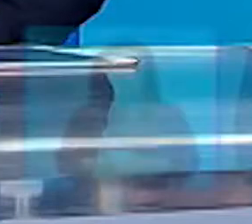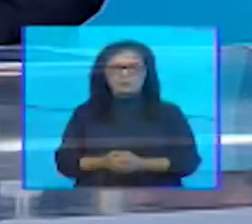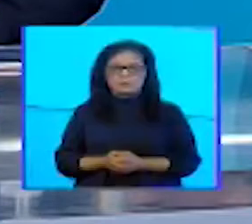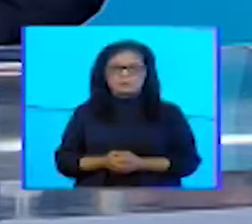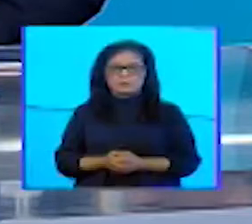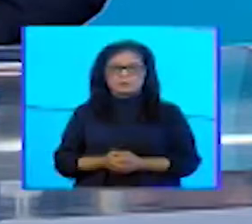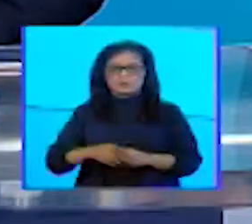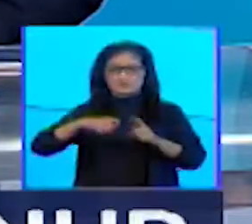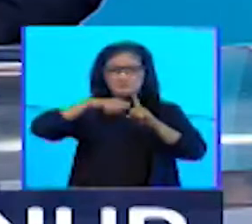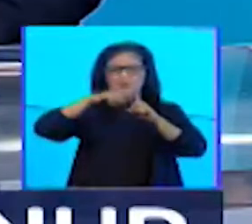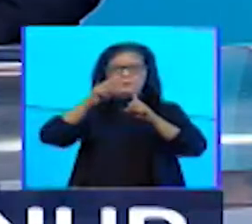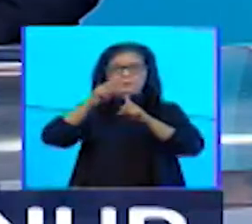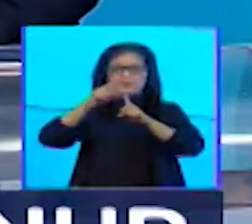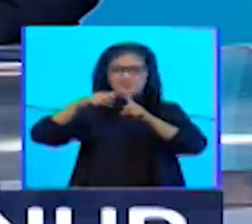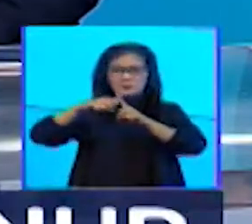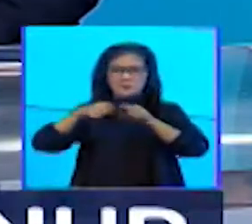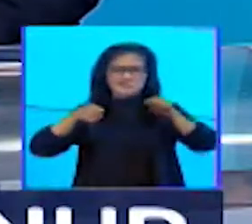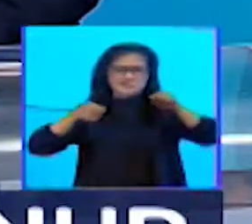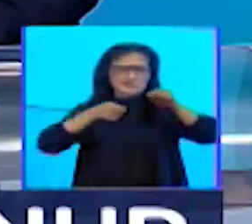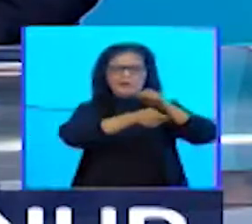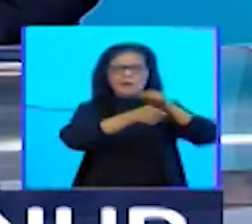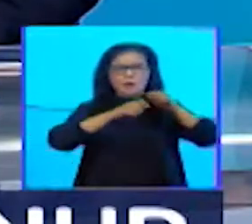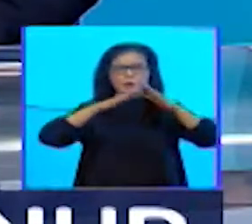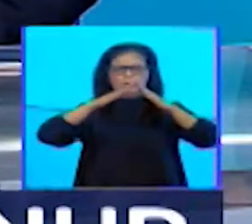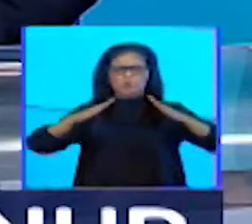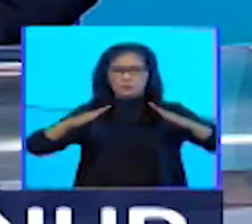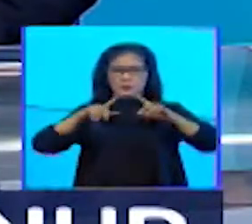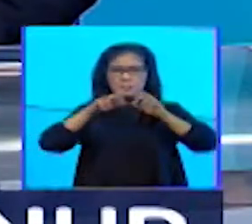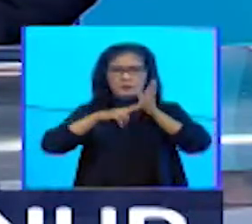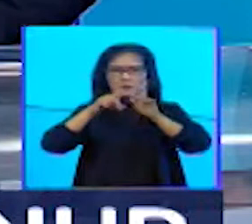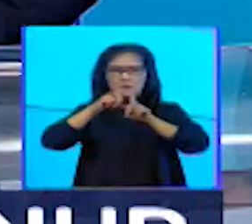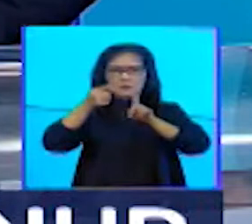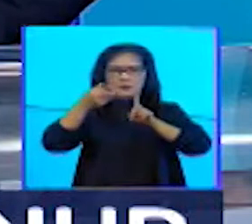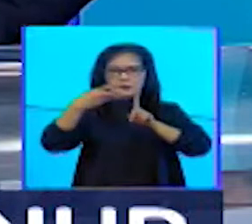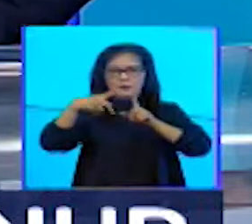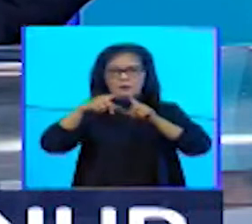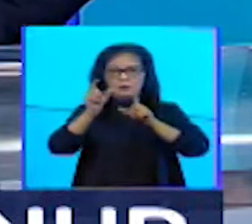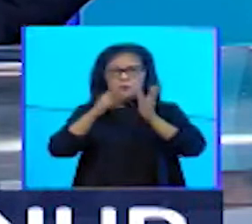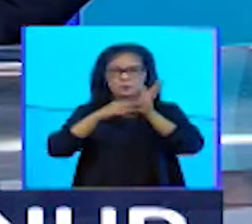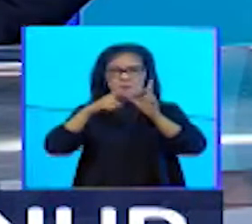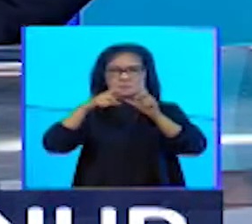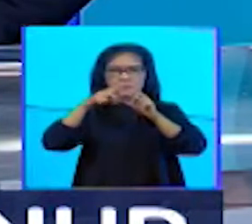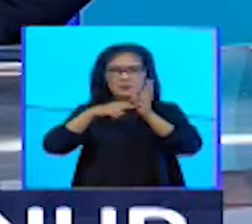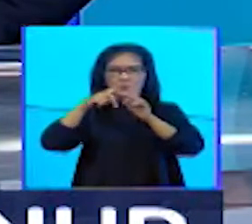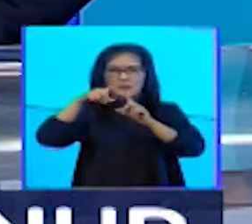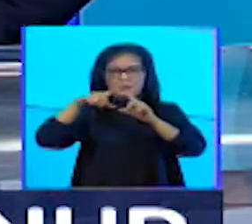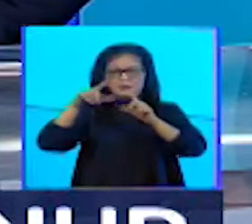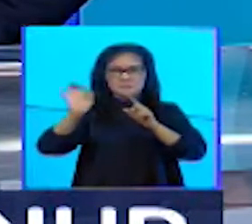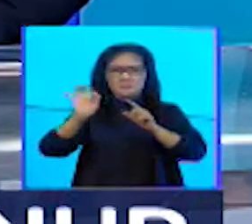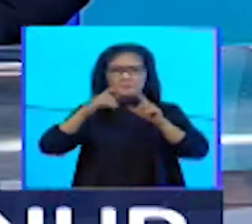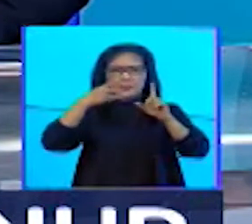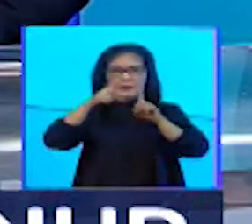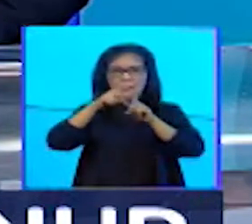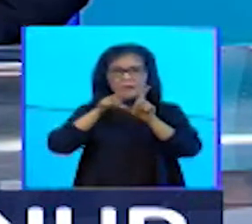Komisi Pemberantasan Korupsi menyegel rumah Andrea Umi Santa mantan stafsus edhy Prabowo selain penyegelan